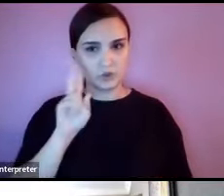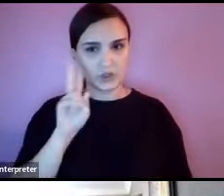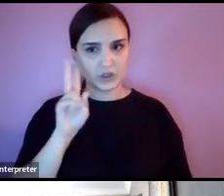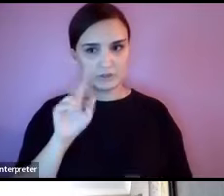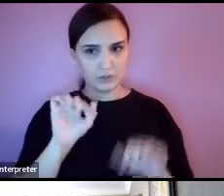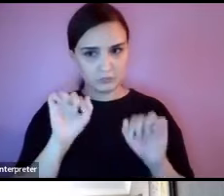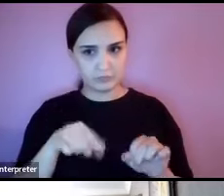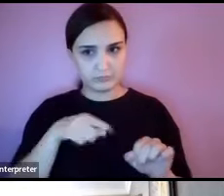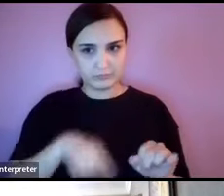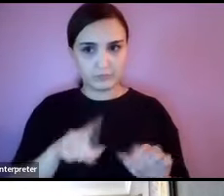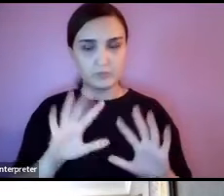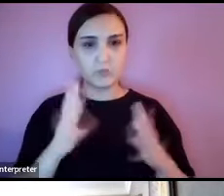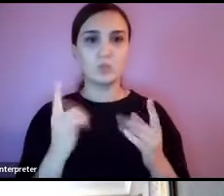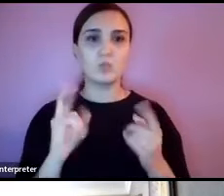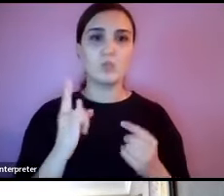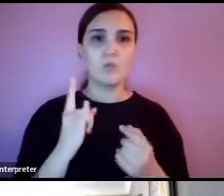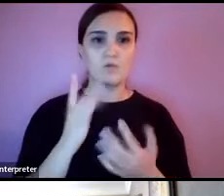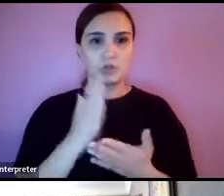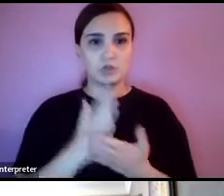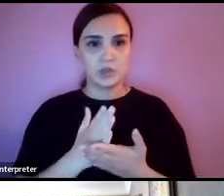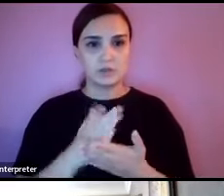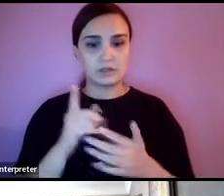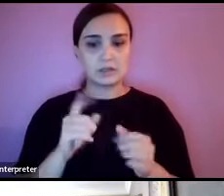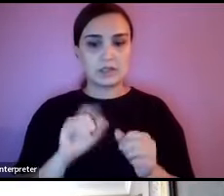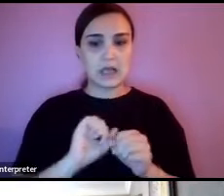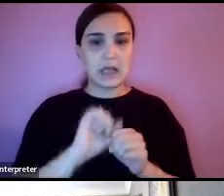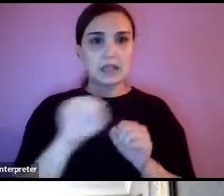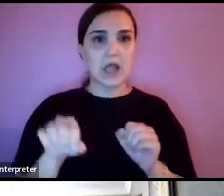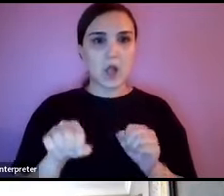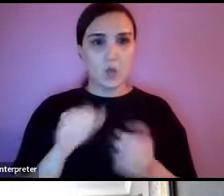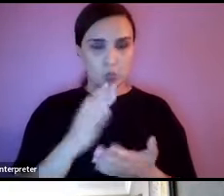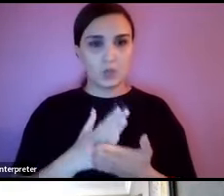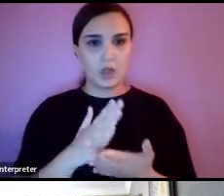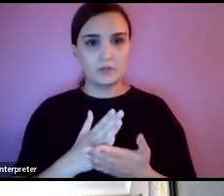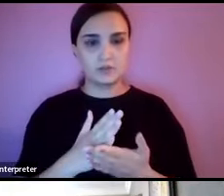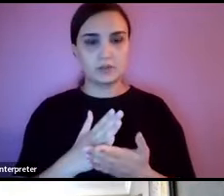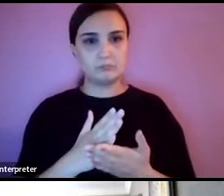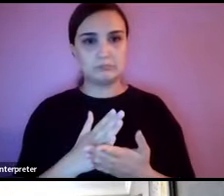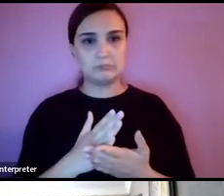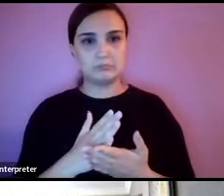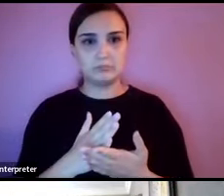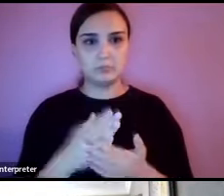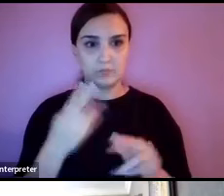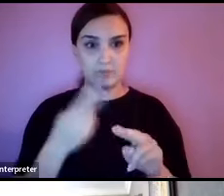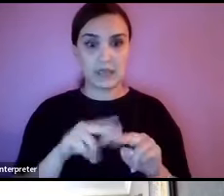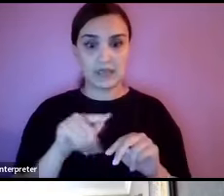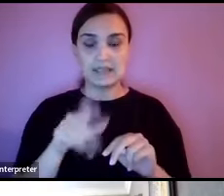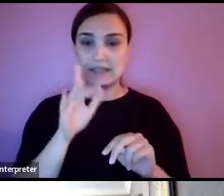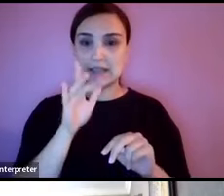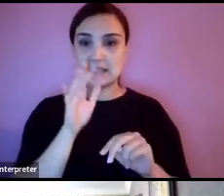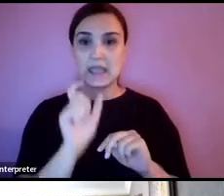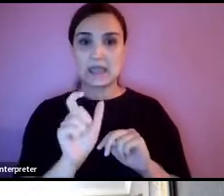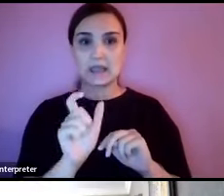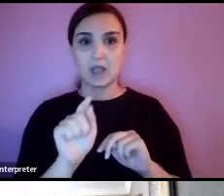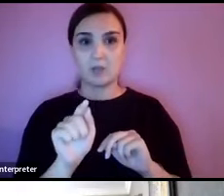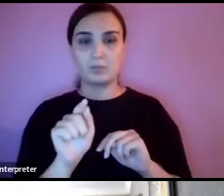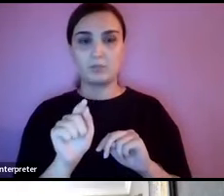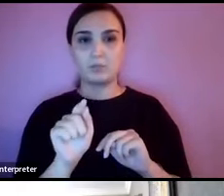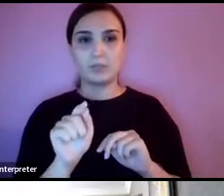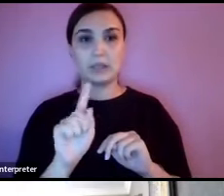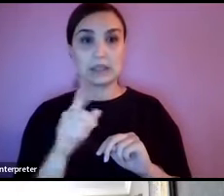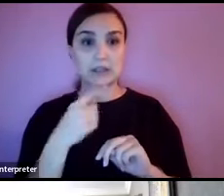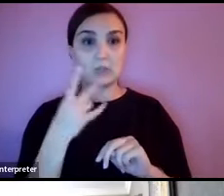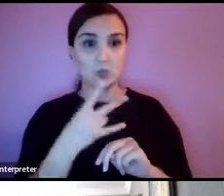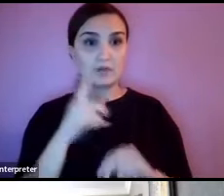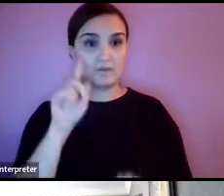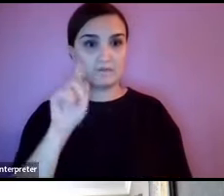შემთხვევაში თუ კი ბავშვს უკვე გადალახული აქვს ეს ეტაპი. რა თქმა უნდა,